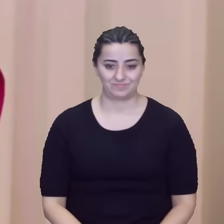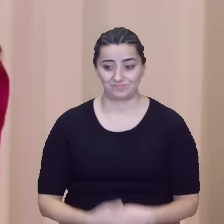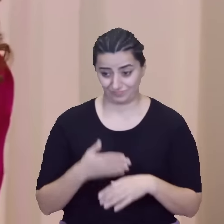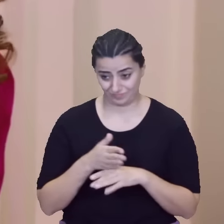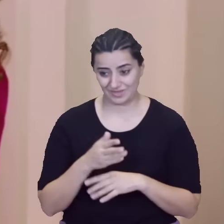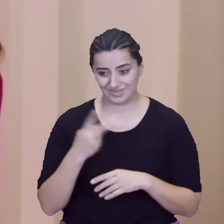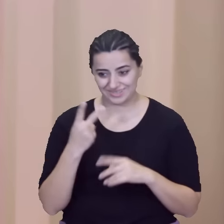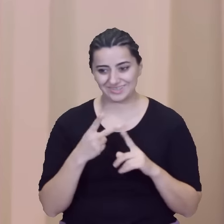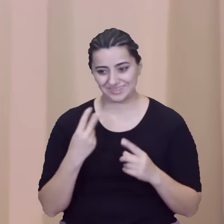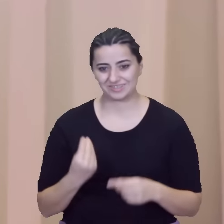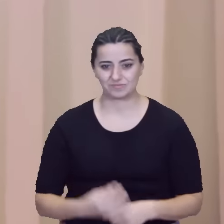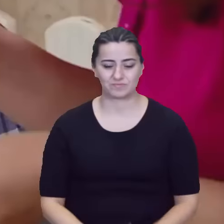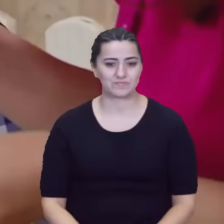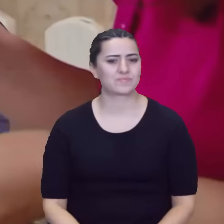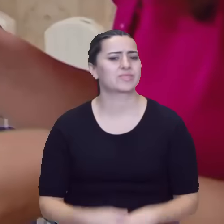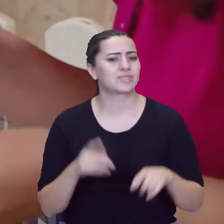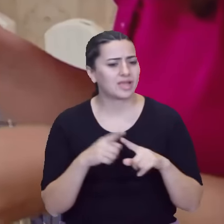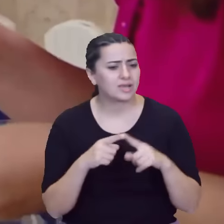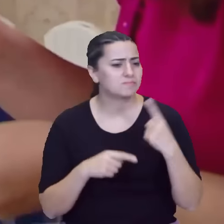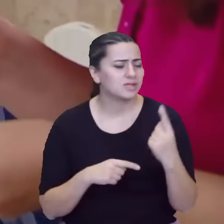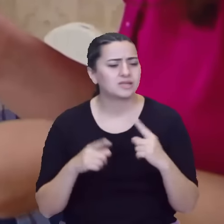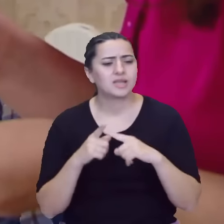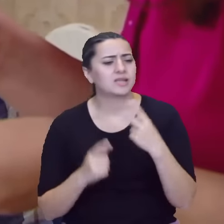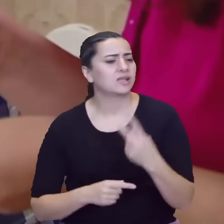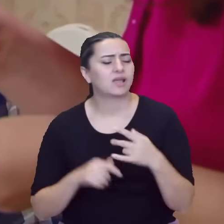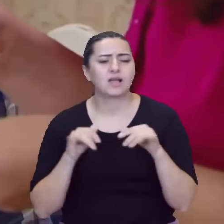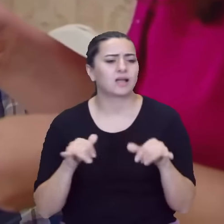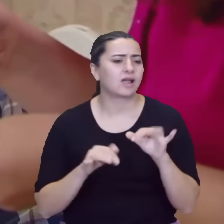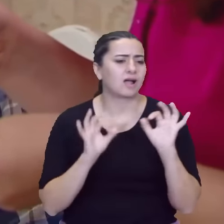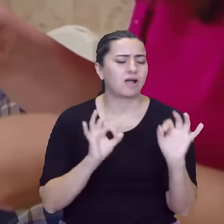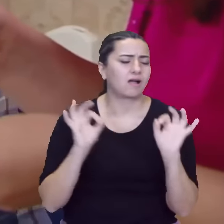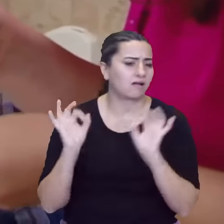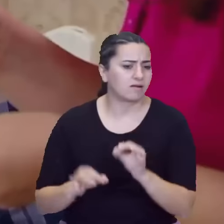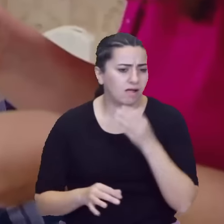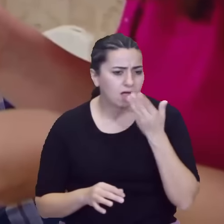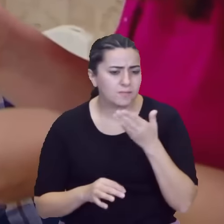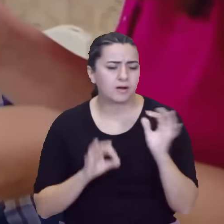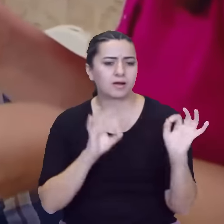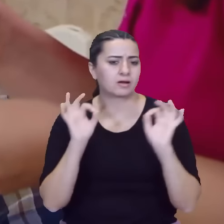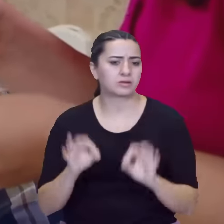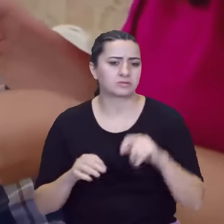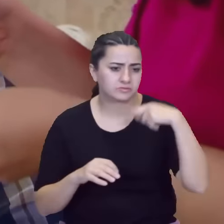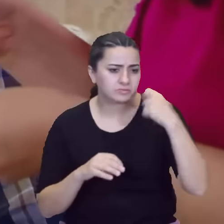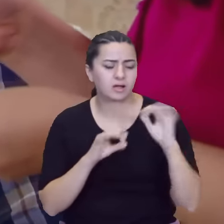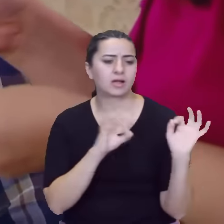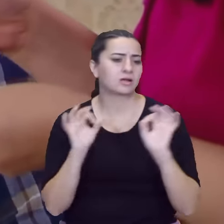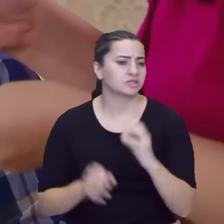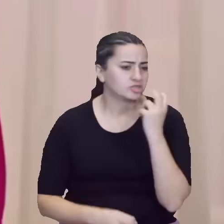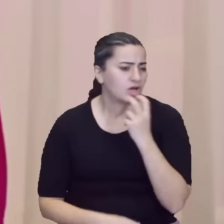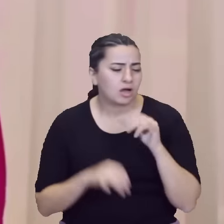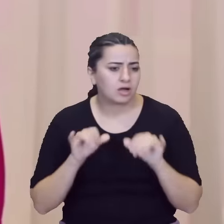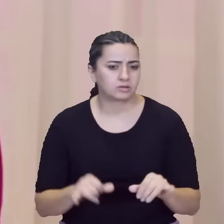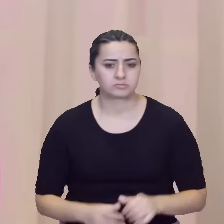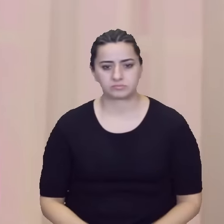mi? TRT2'yi. Ha TRT1, ha TRT2. Onda da aynı haberler var, aynı diziler var, aynı şarkıcılar var ya,